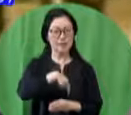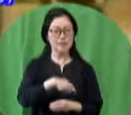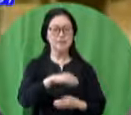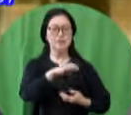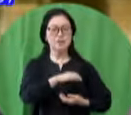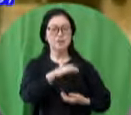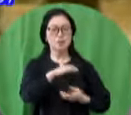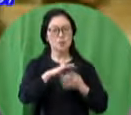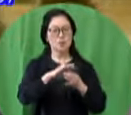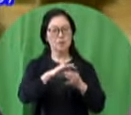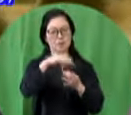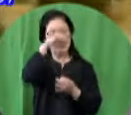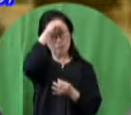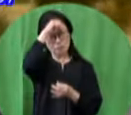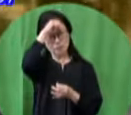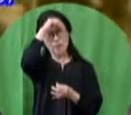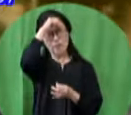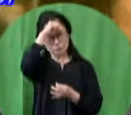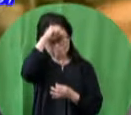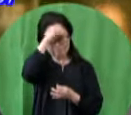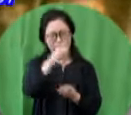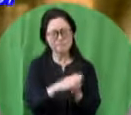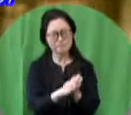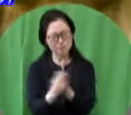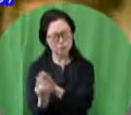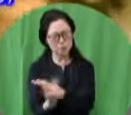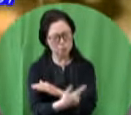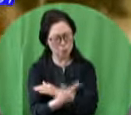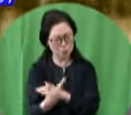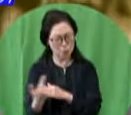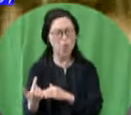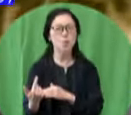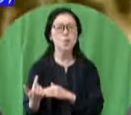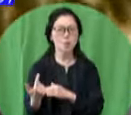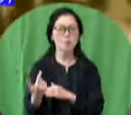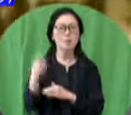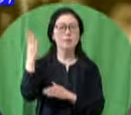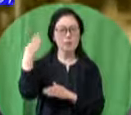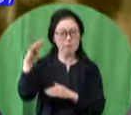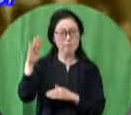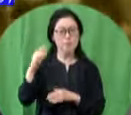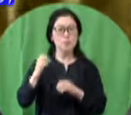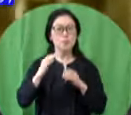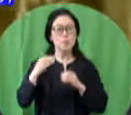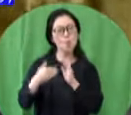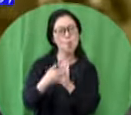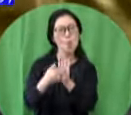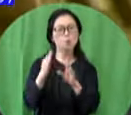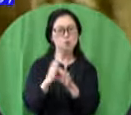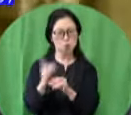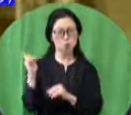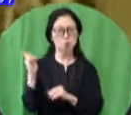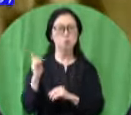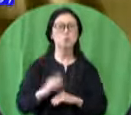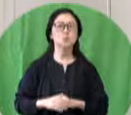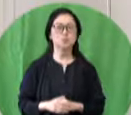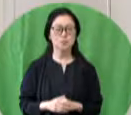県内でも心筋梗塞を含む心疾患で亡くなる方が多く、県は予防に取り組んでいます